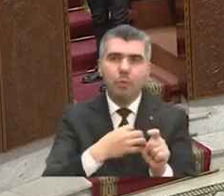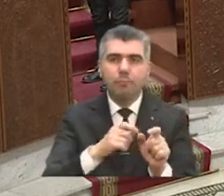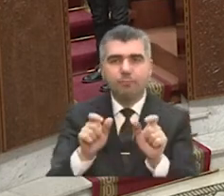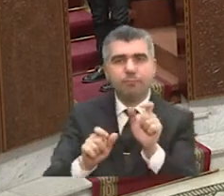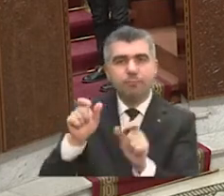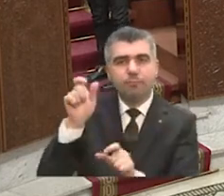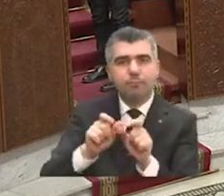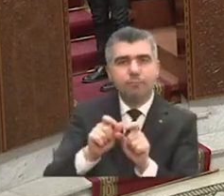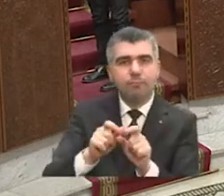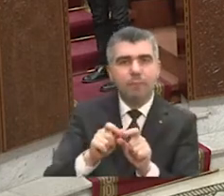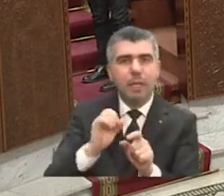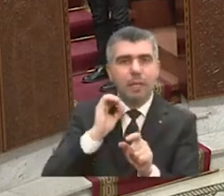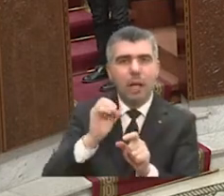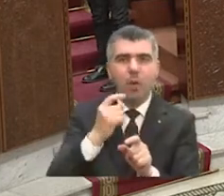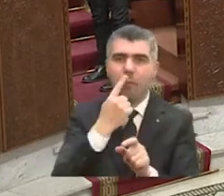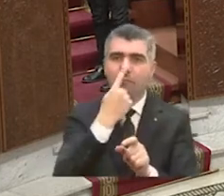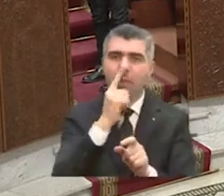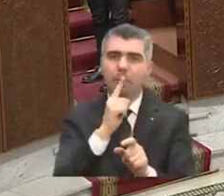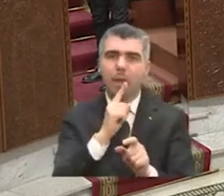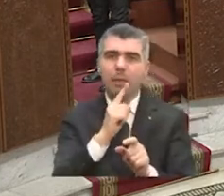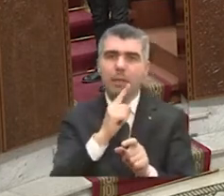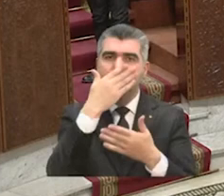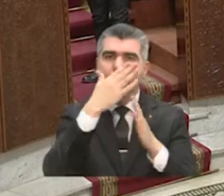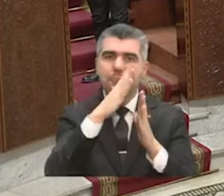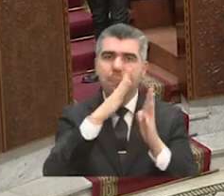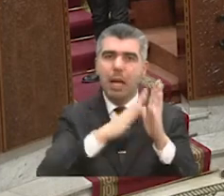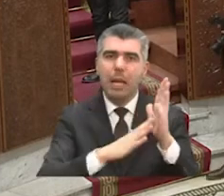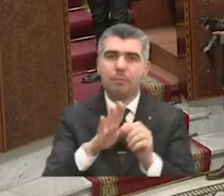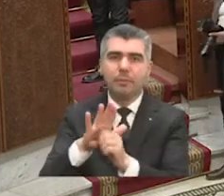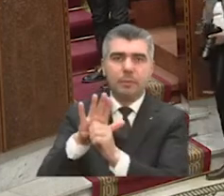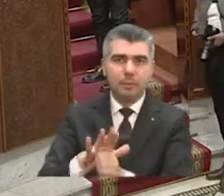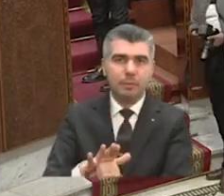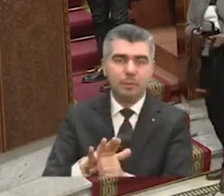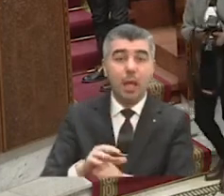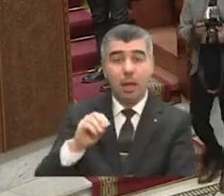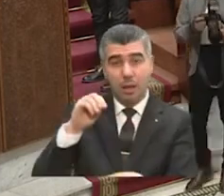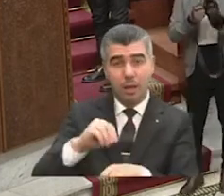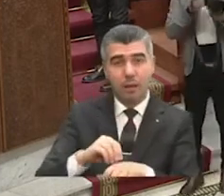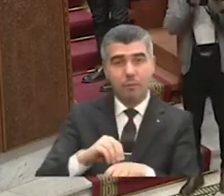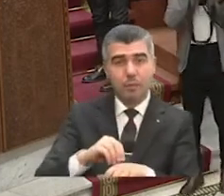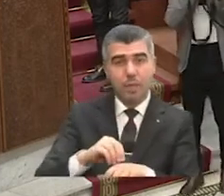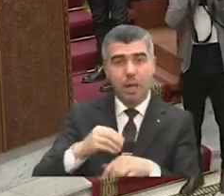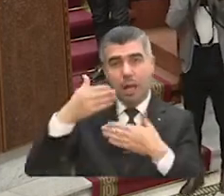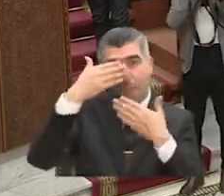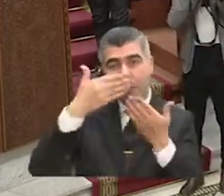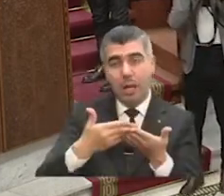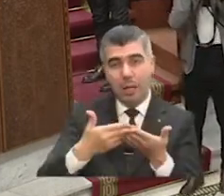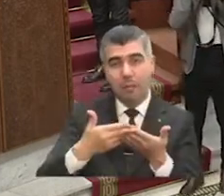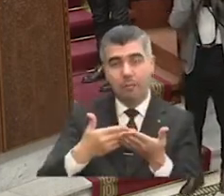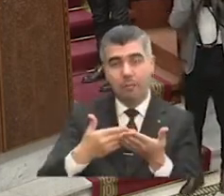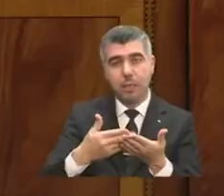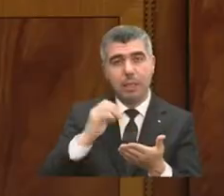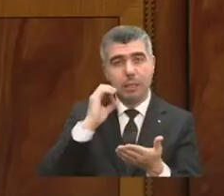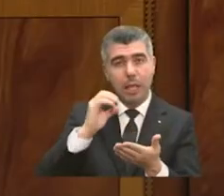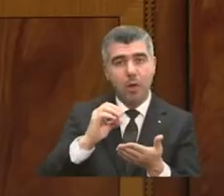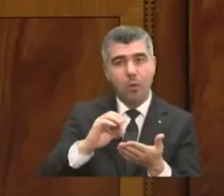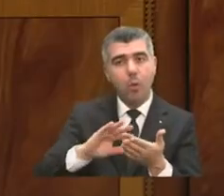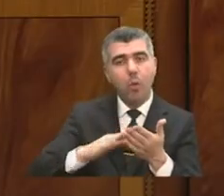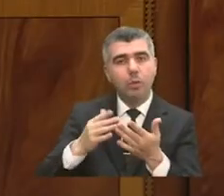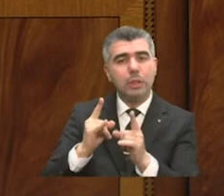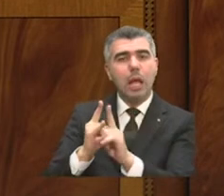pour dénoncer les agissements de ceux qui veulent nous imposer des choses.